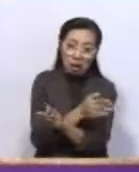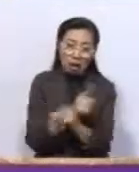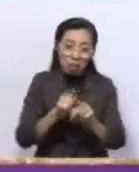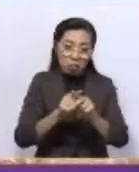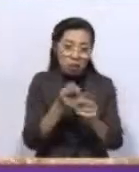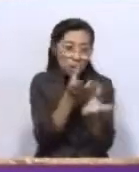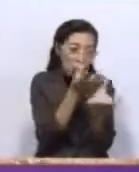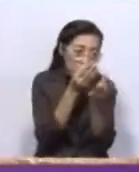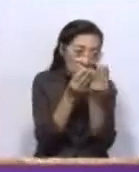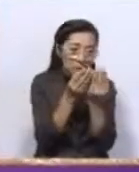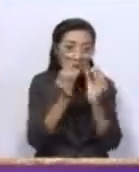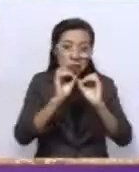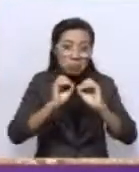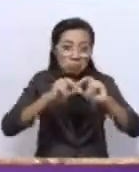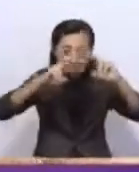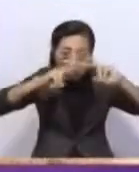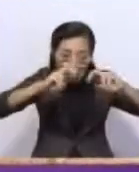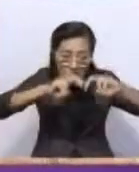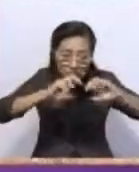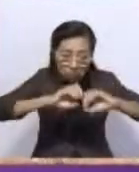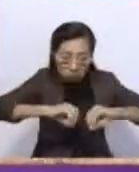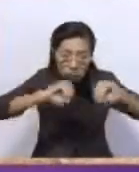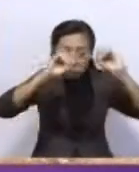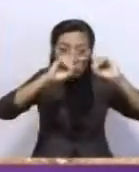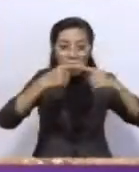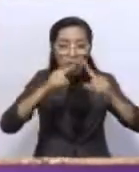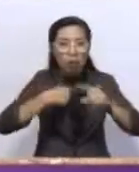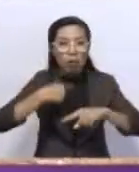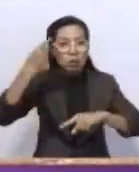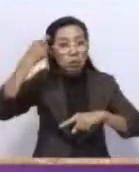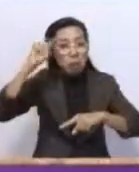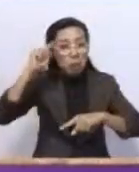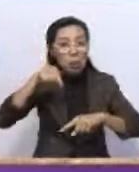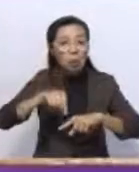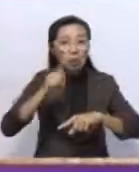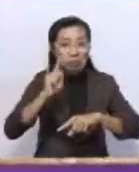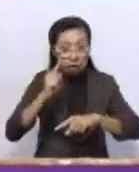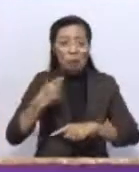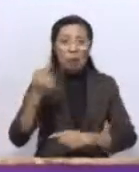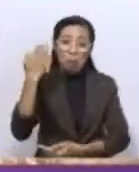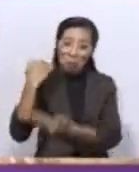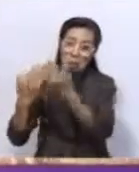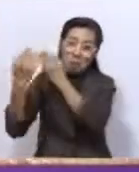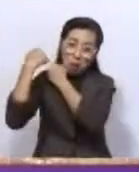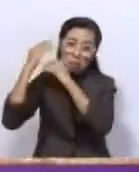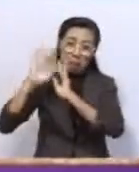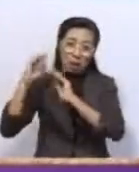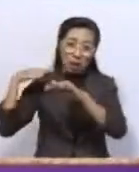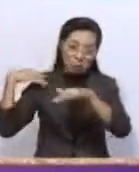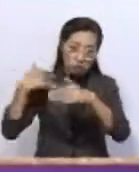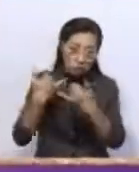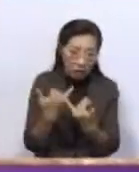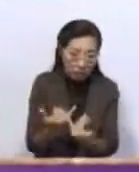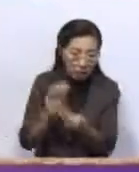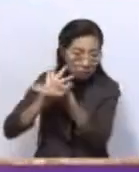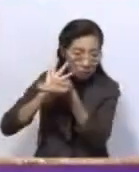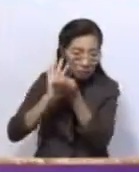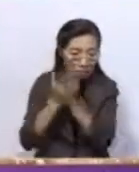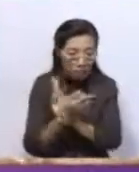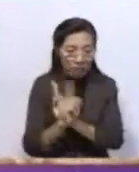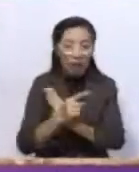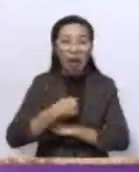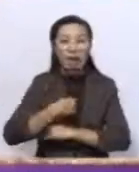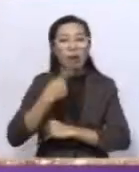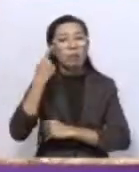งเหมือนกับว่าเราเห็นมันทุกวันน่ะทำให้เรามองข้ามมันไปทำให้เราไม่รู้ว่าในอดีตอะมันเคยเป็นยังไงมาแล้วก็ปัจจุบันมีวิวัฒนาการไป